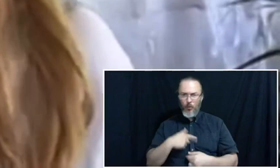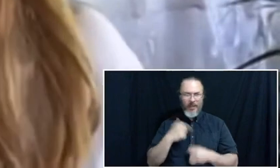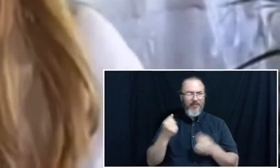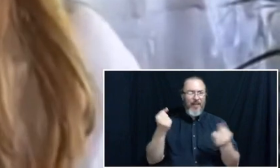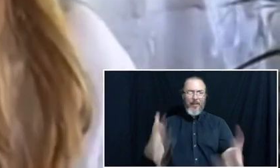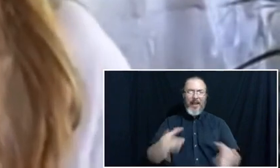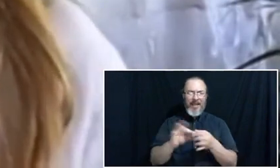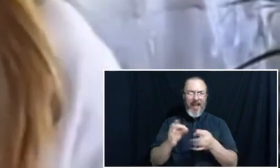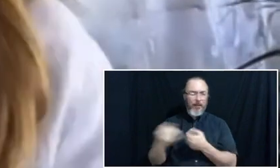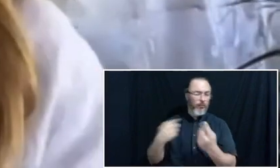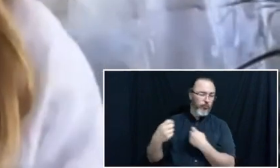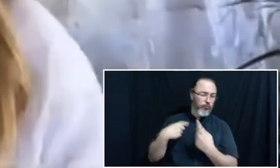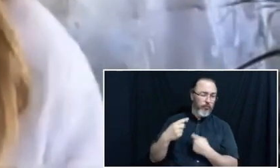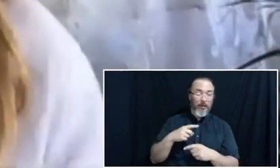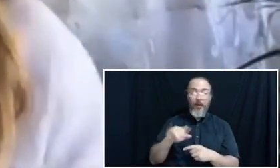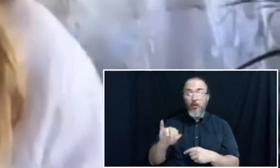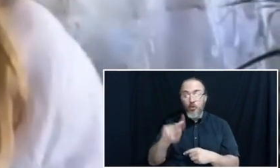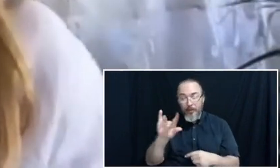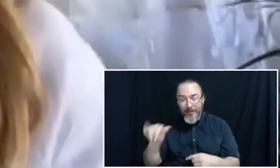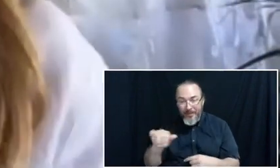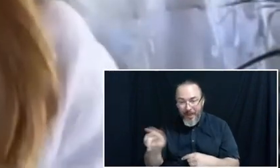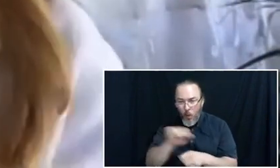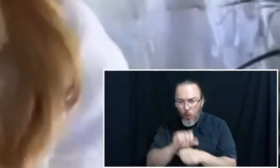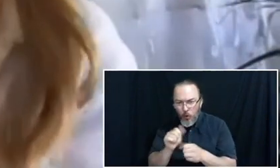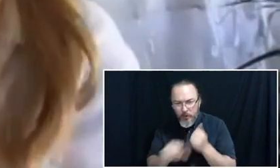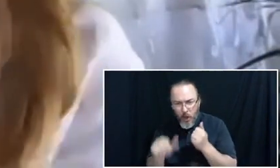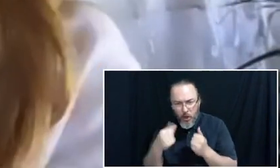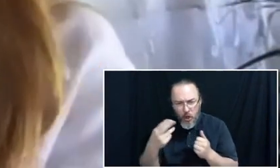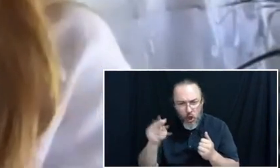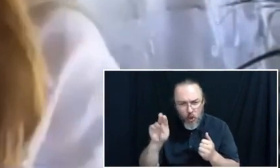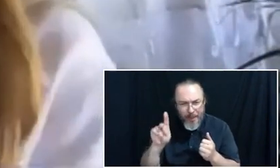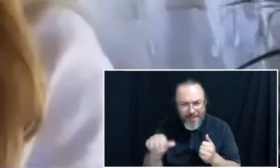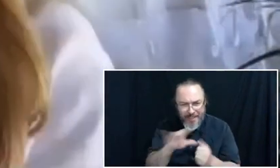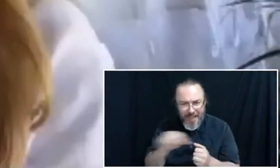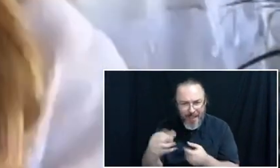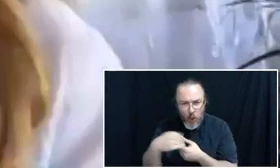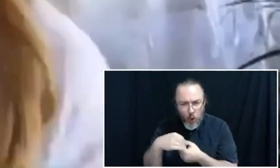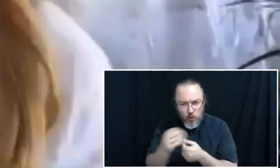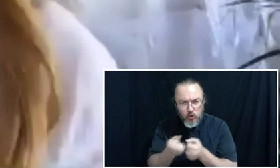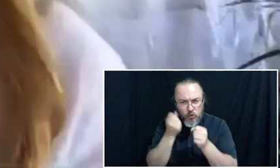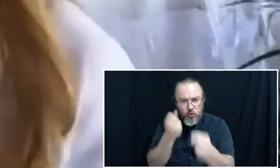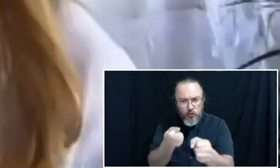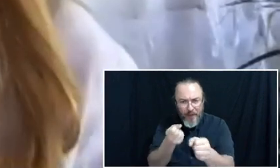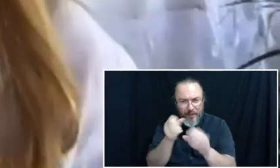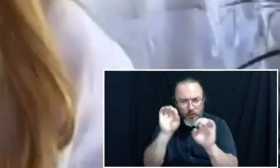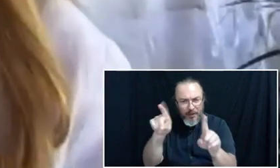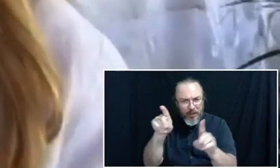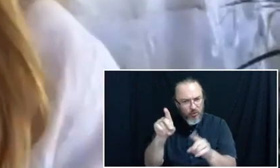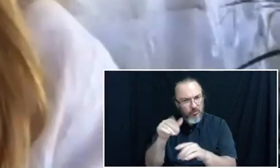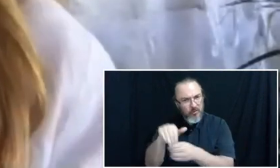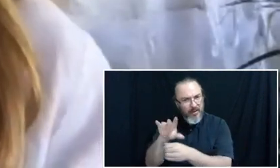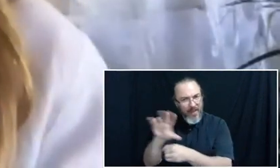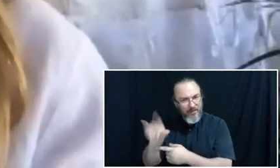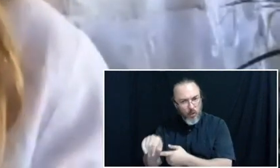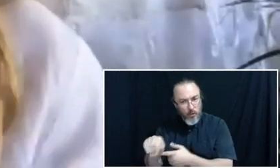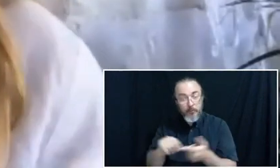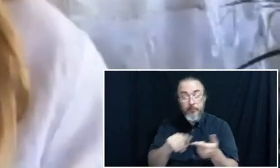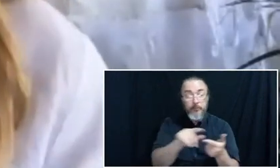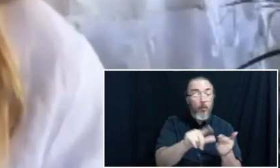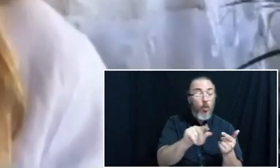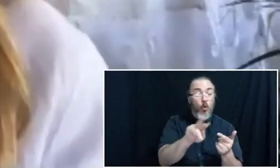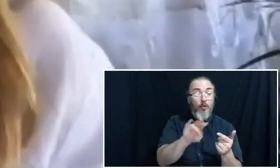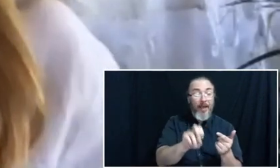on a reçu tous un Thomas Julia, qui travaille avec Humanity Inclusion, qui renforce l'éducation pour et Lorraine,